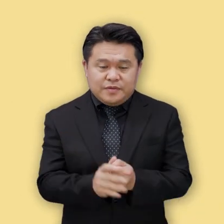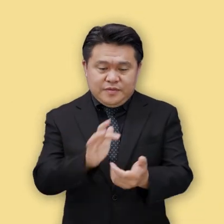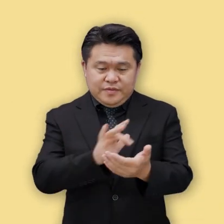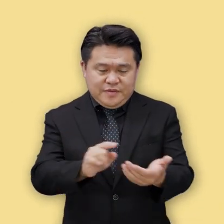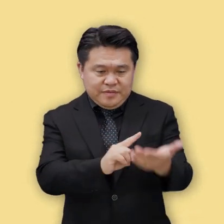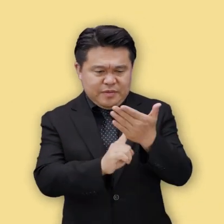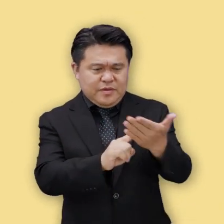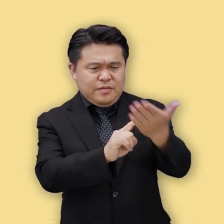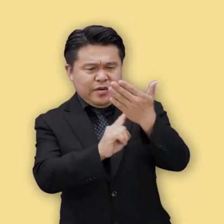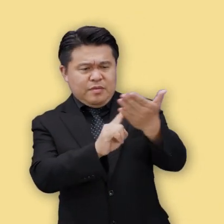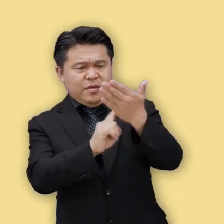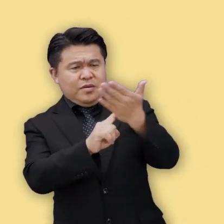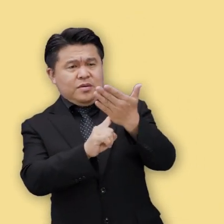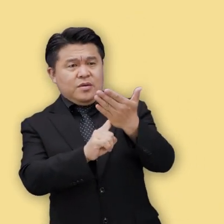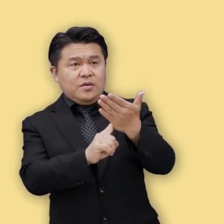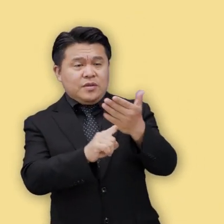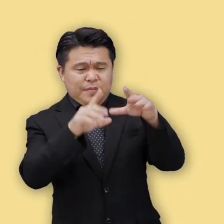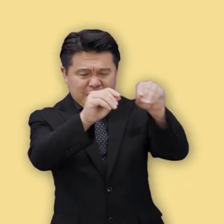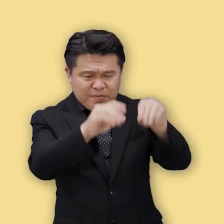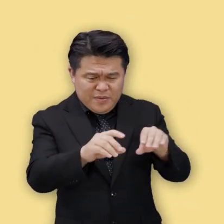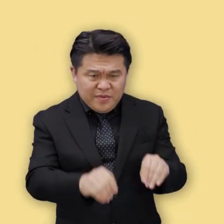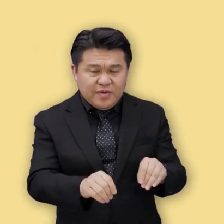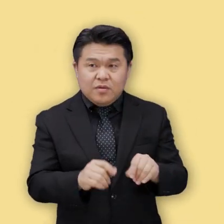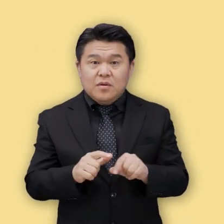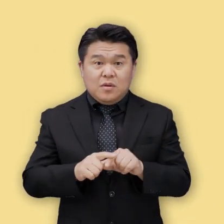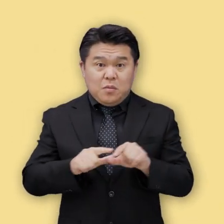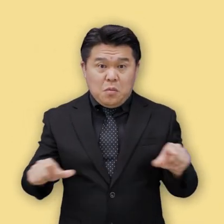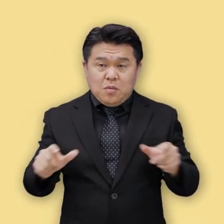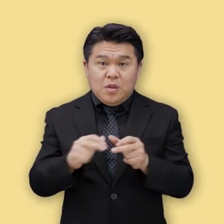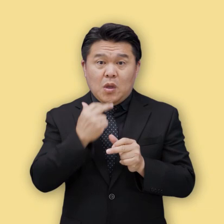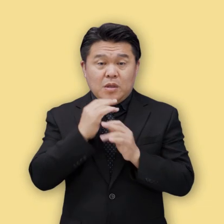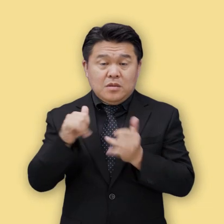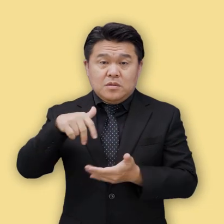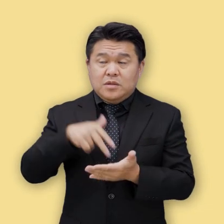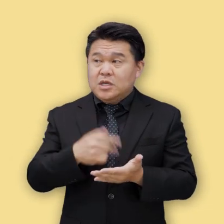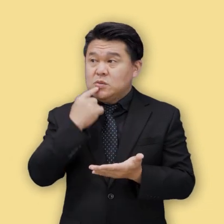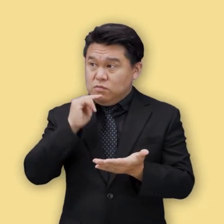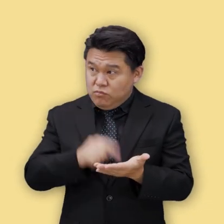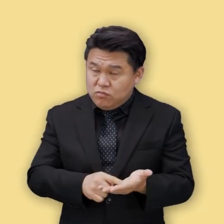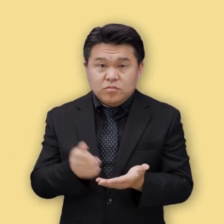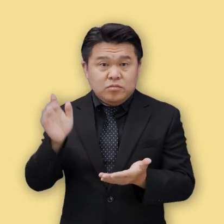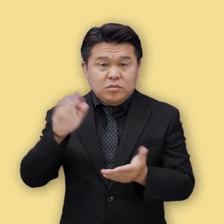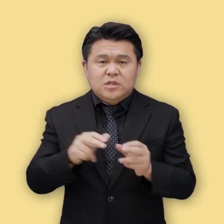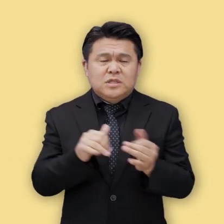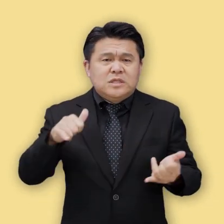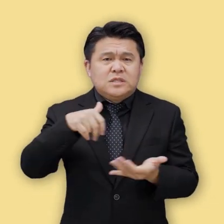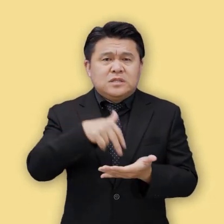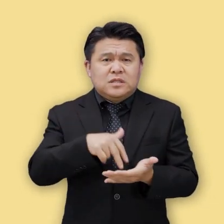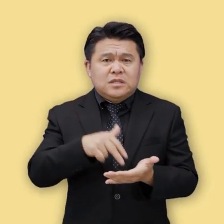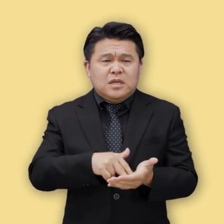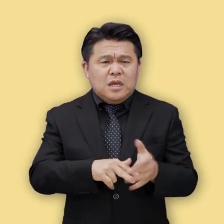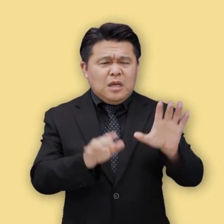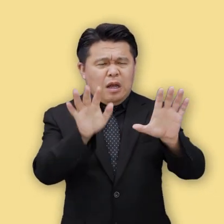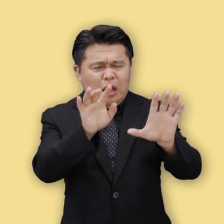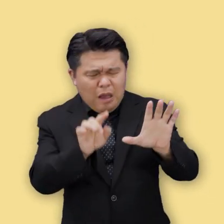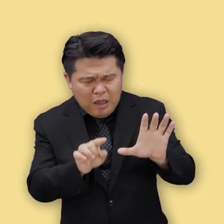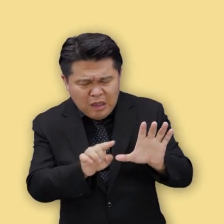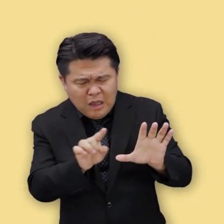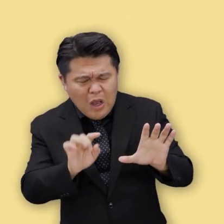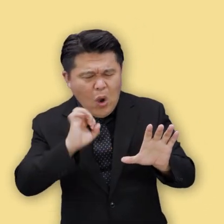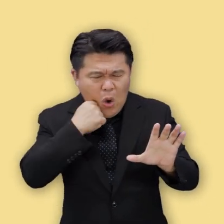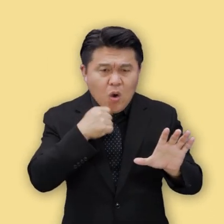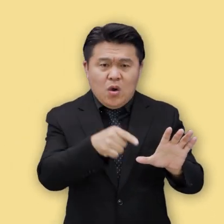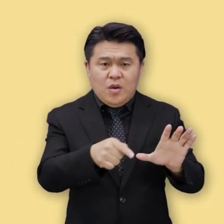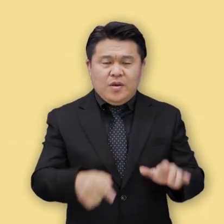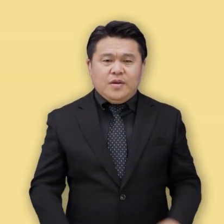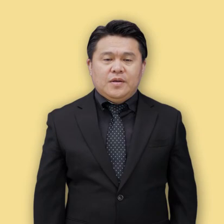금융앱에서 공지사항 팝업창을 닫는 작업이 일반인에게는 전혀 어려운 일이 아니지만 장애인에게는 역시 매우 어려운 일이